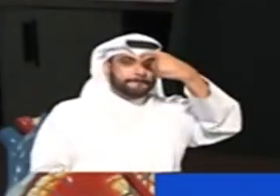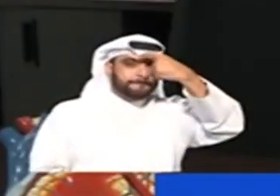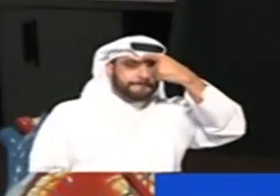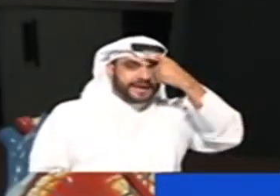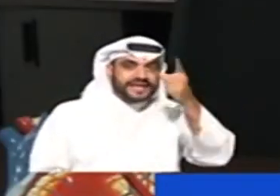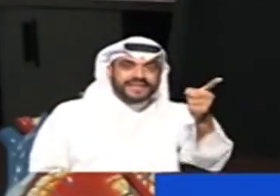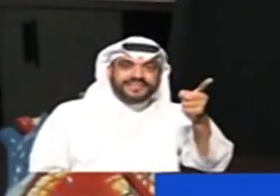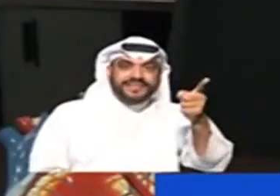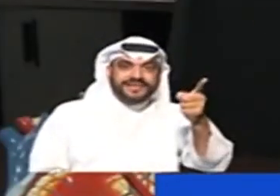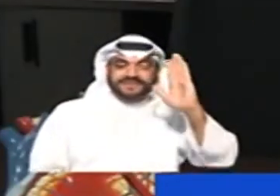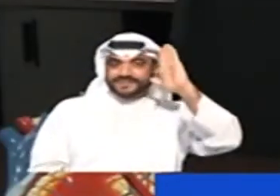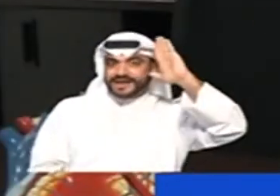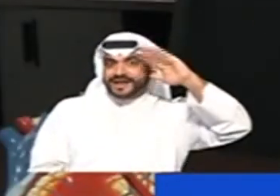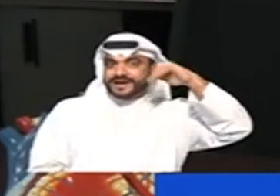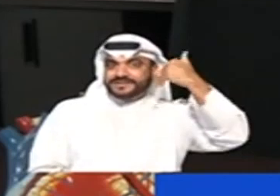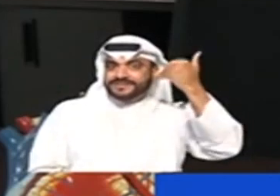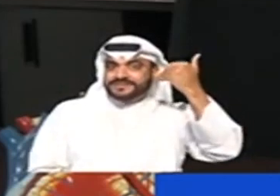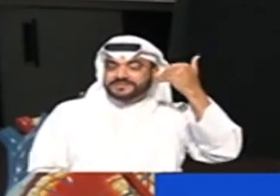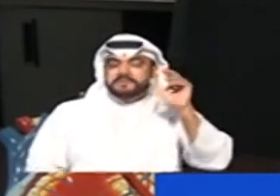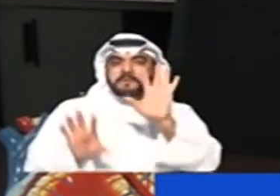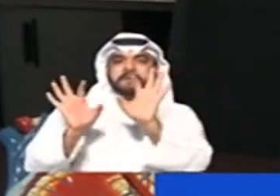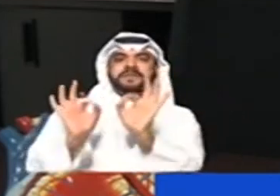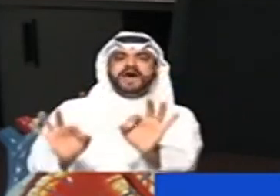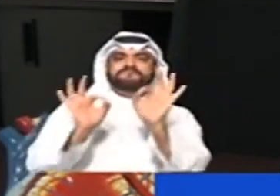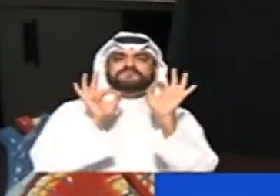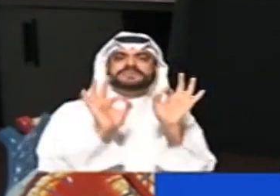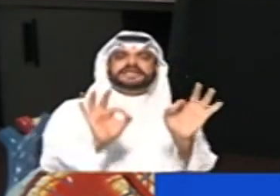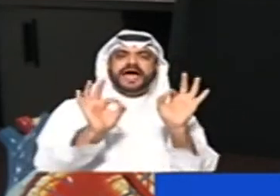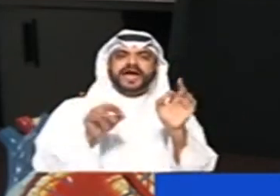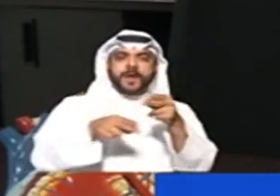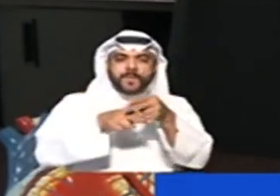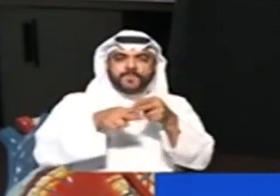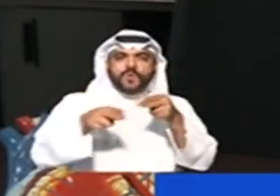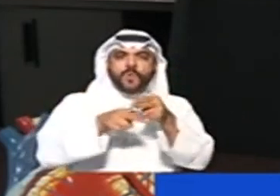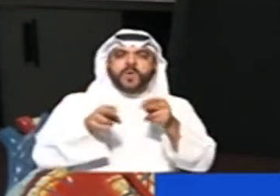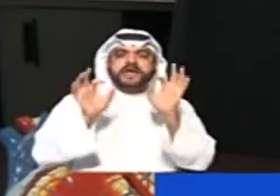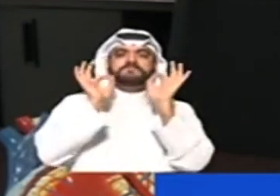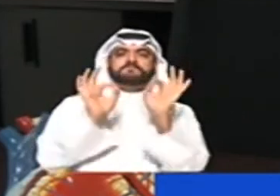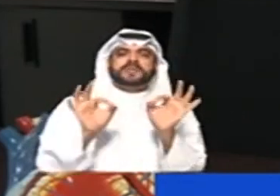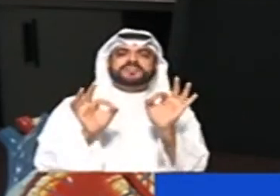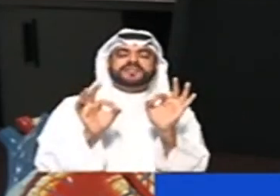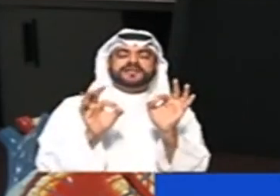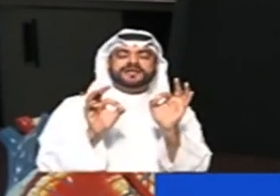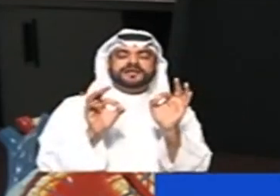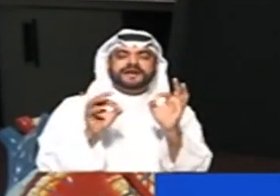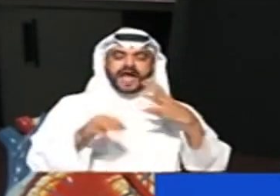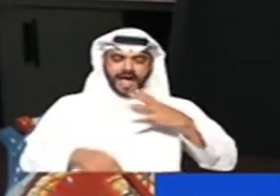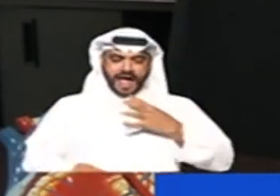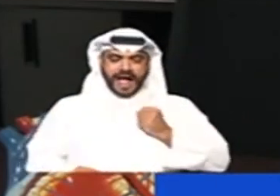بوزيتيف والدونر بي بوزيتيف موجود بالكويت بابن سينا ريدي تو بي ترانسبلانتد.